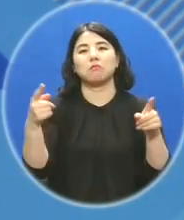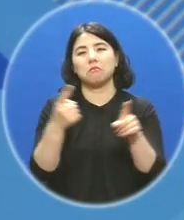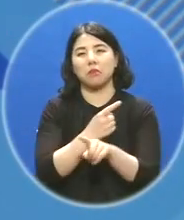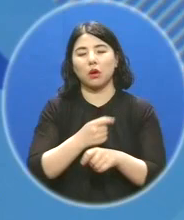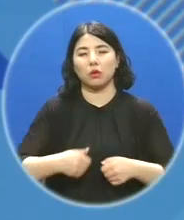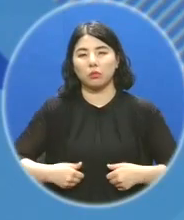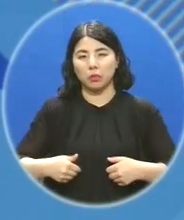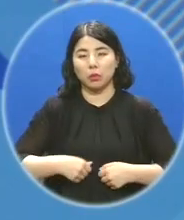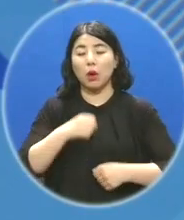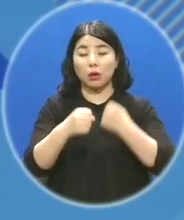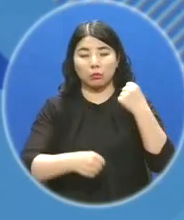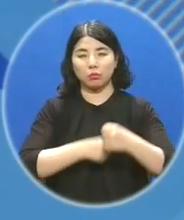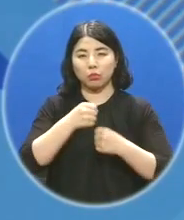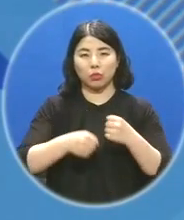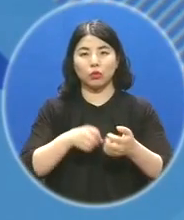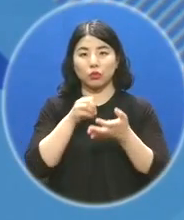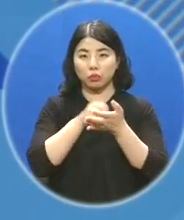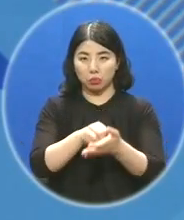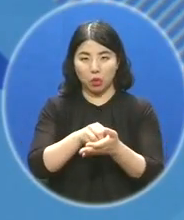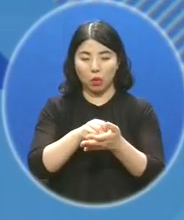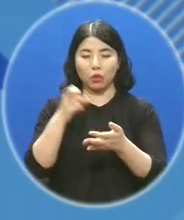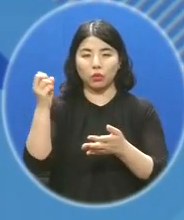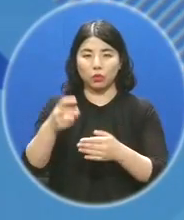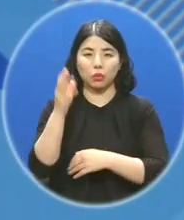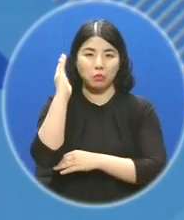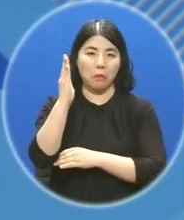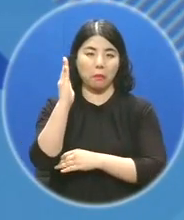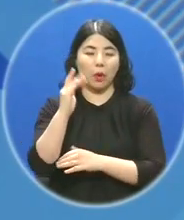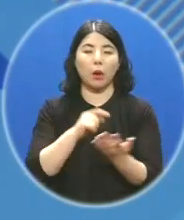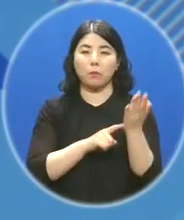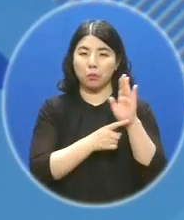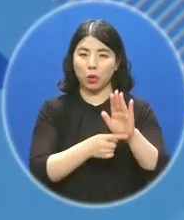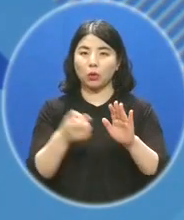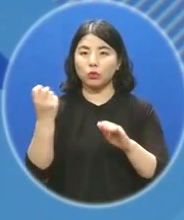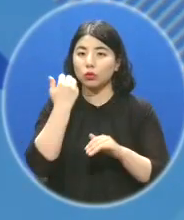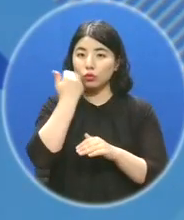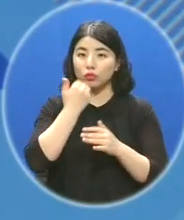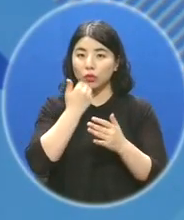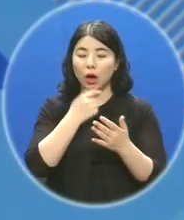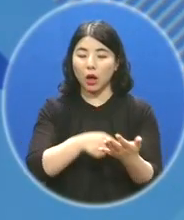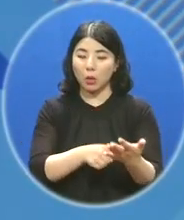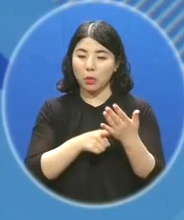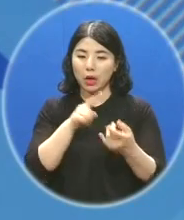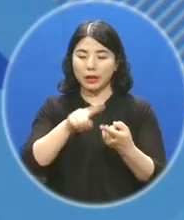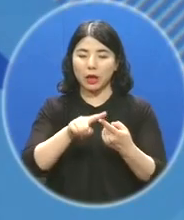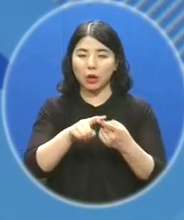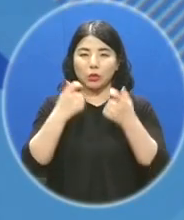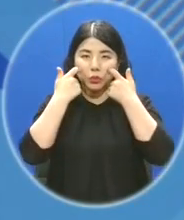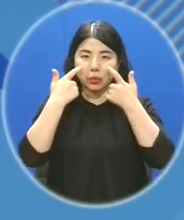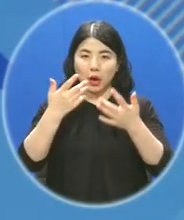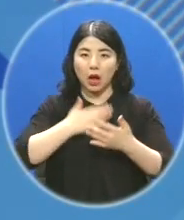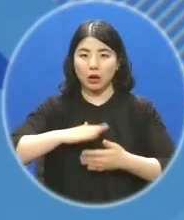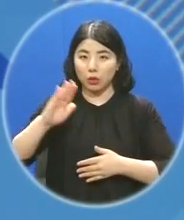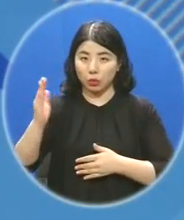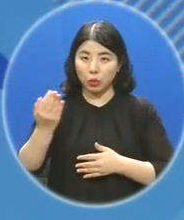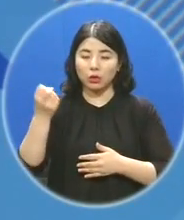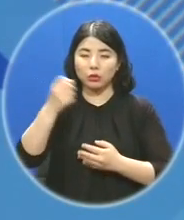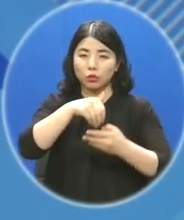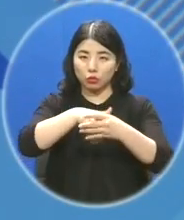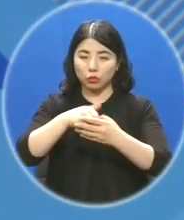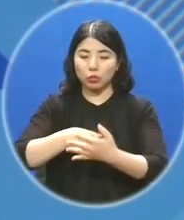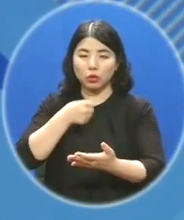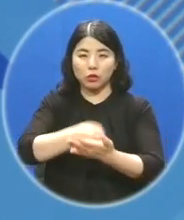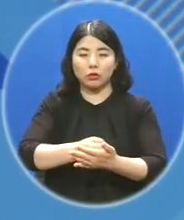민주적인 절차로 입후보를 하고 뭐 정견 발표를 좀 하고 네네. 그리고 누가 나왔는지를 정확하게 안 다음에 네네. 투표를 해서 결정을